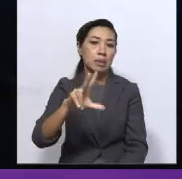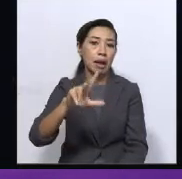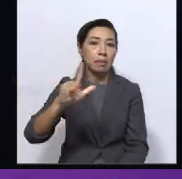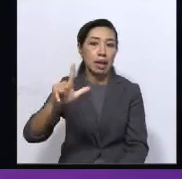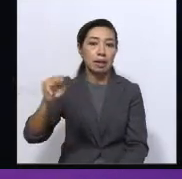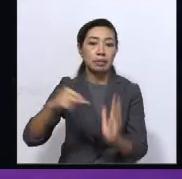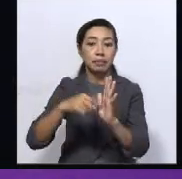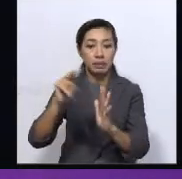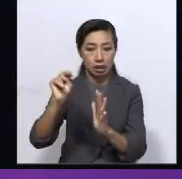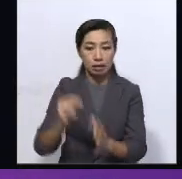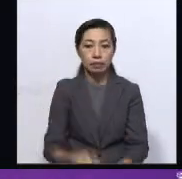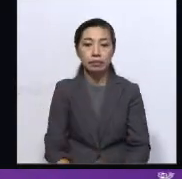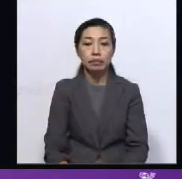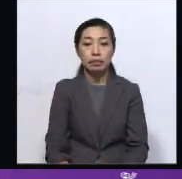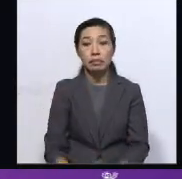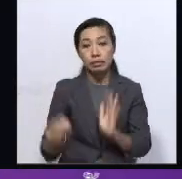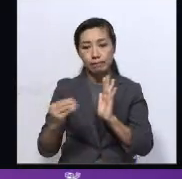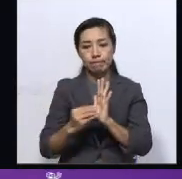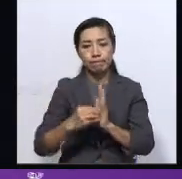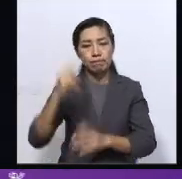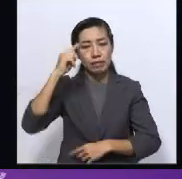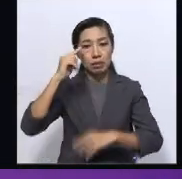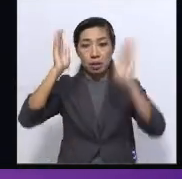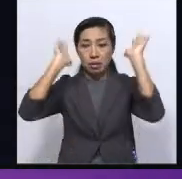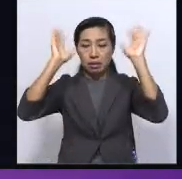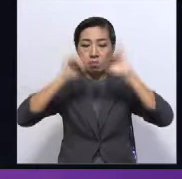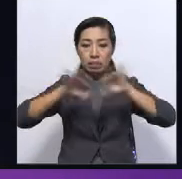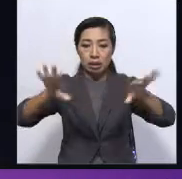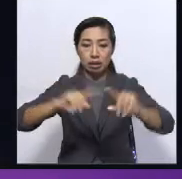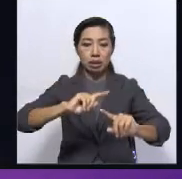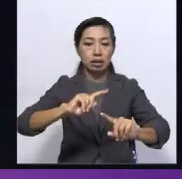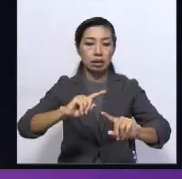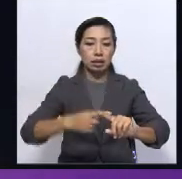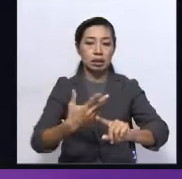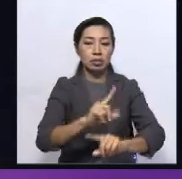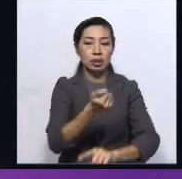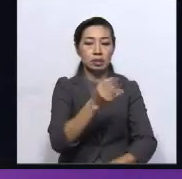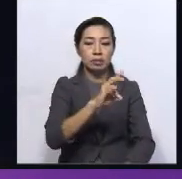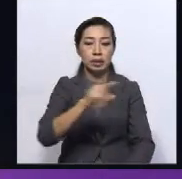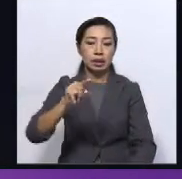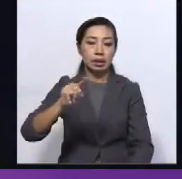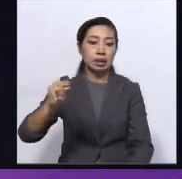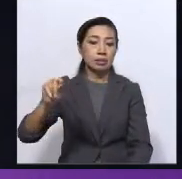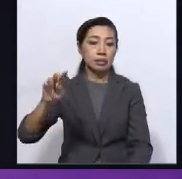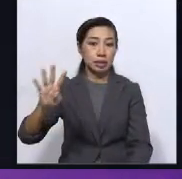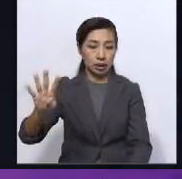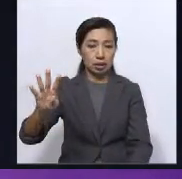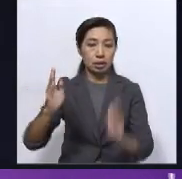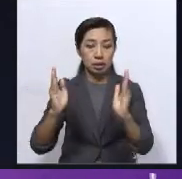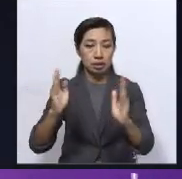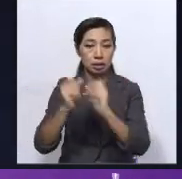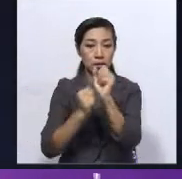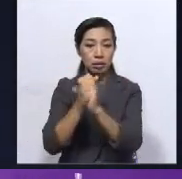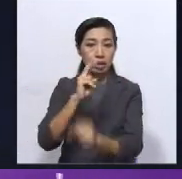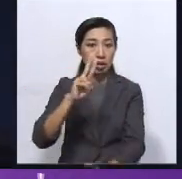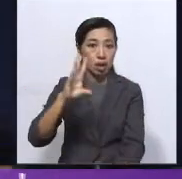ค่ะนอกจากนี้นะคะกรุงเทพมหานครยังได้รณรงค์ระหว่างวันที่17ถึงวันที่24มีนาคม